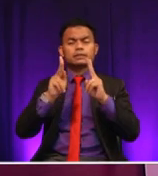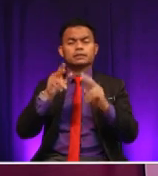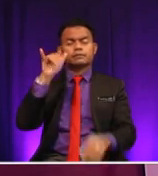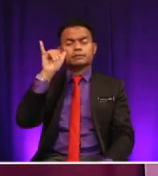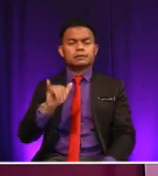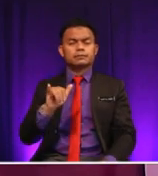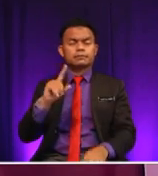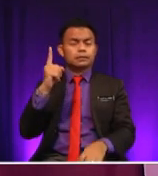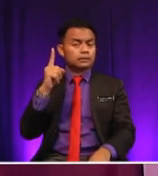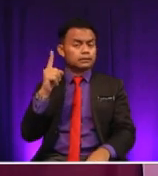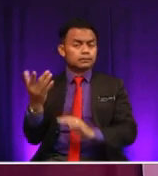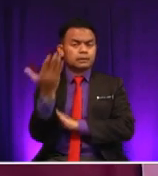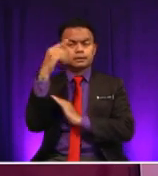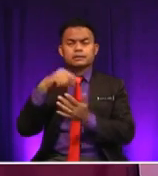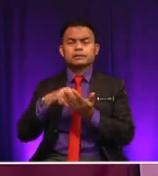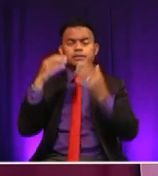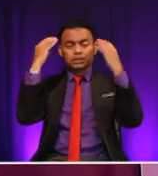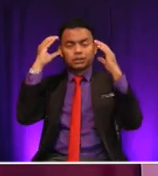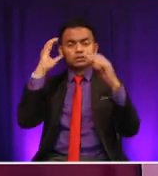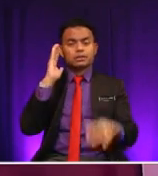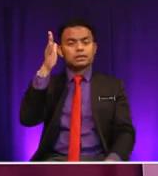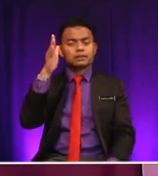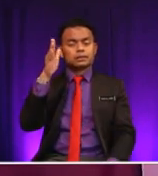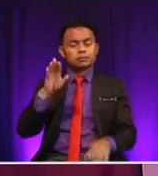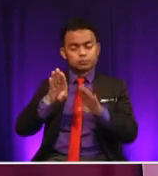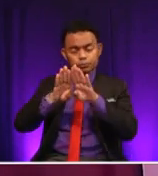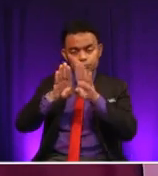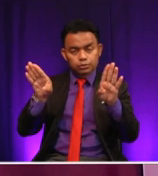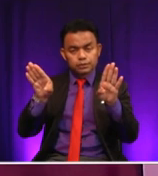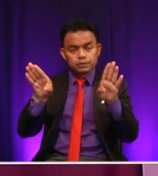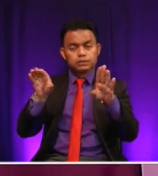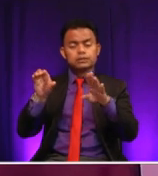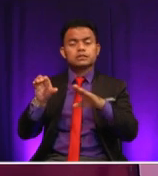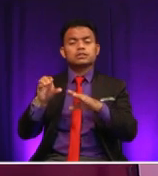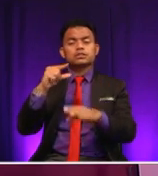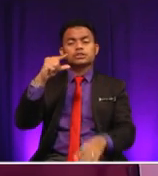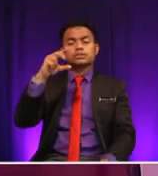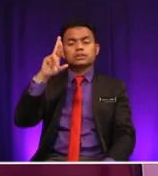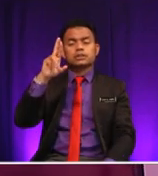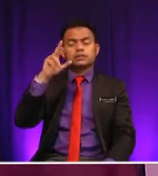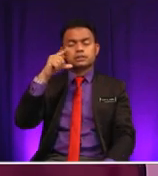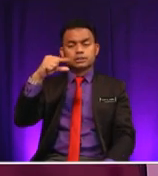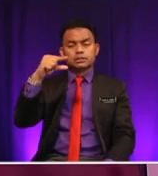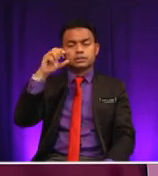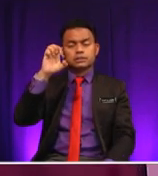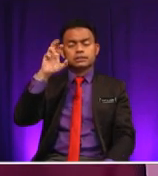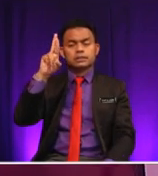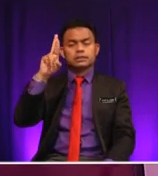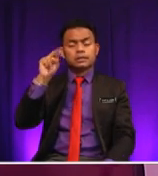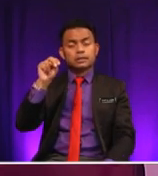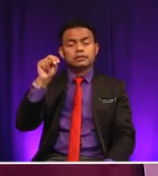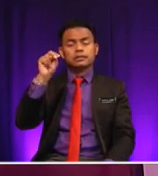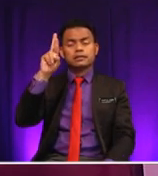pagi ini makan mengupas 1 genre puisi yaitu puisi Melayu tradisional yang